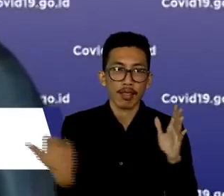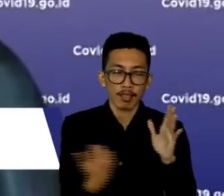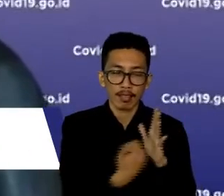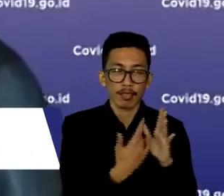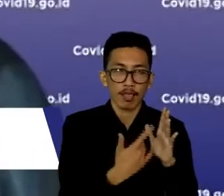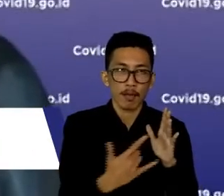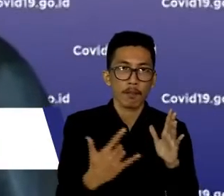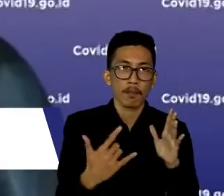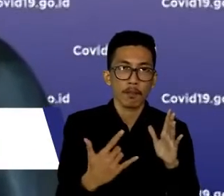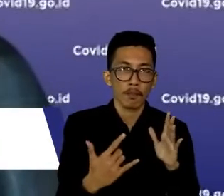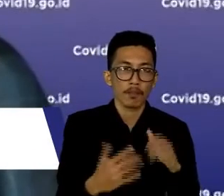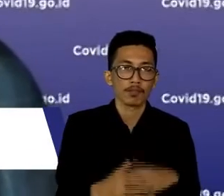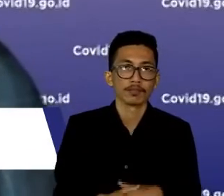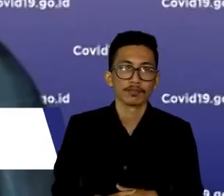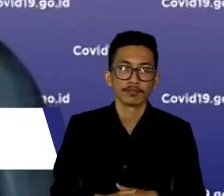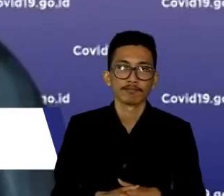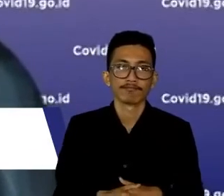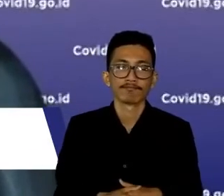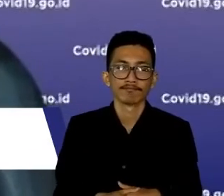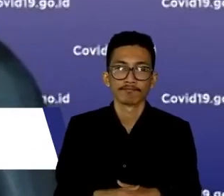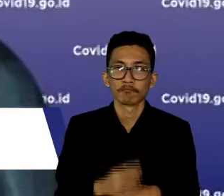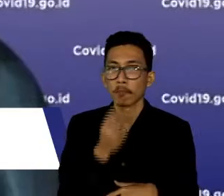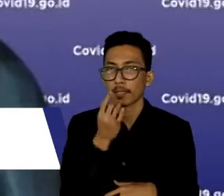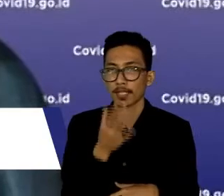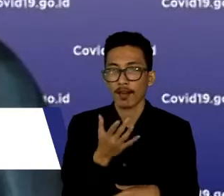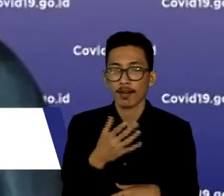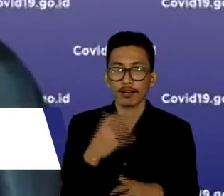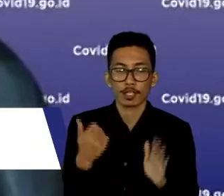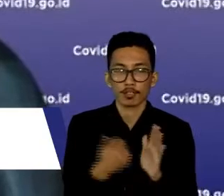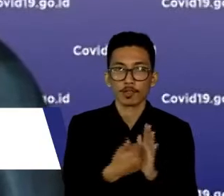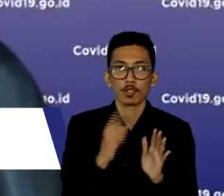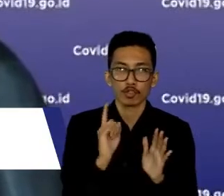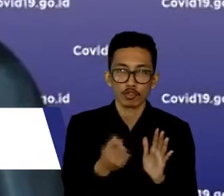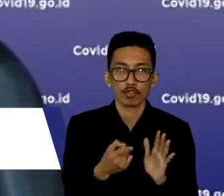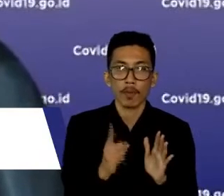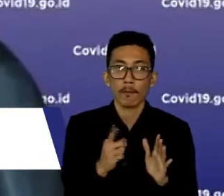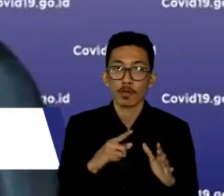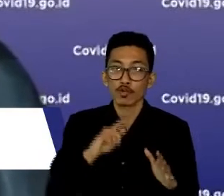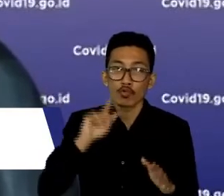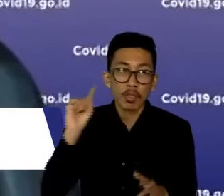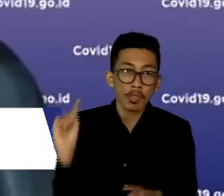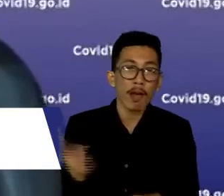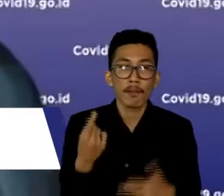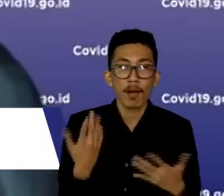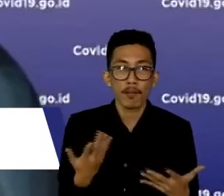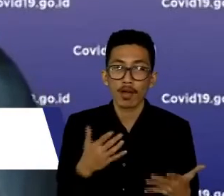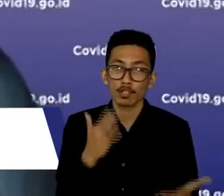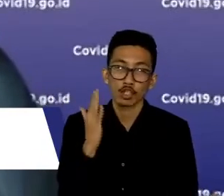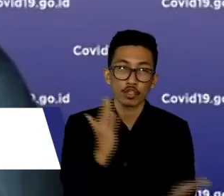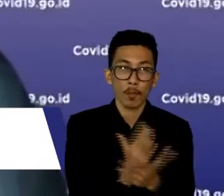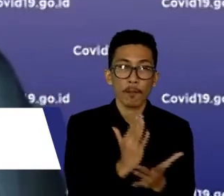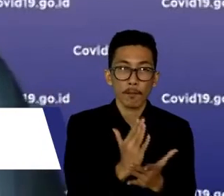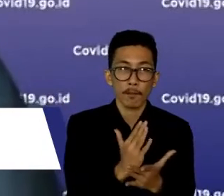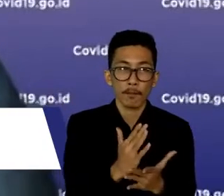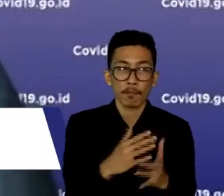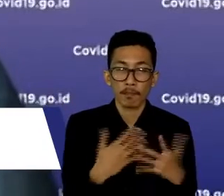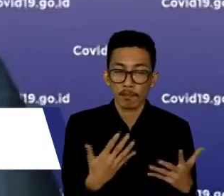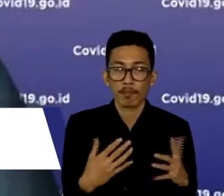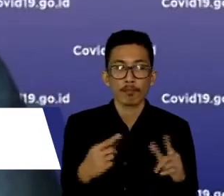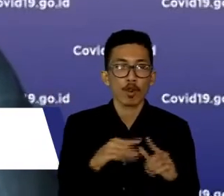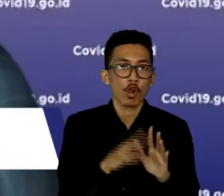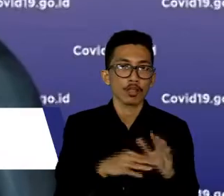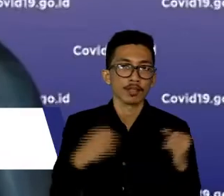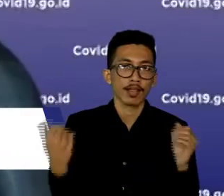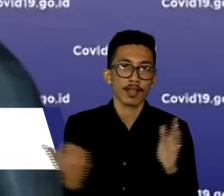protokol kesehatan dimanapun juga. Itu pesan yang harus dibawa, karena kunci untuk memutus rantai penularan adanya di kepatuhan.